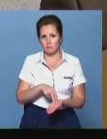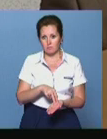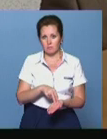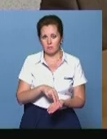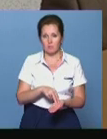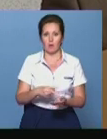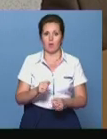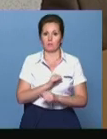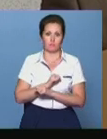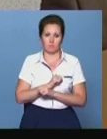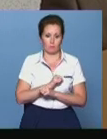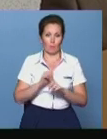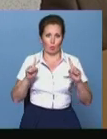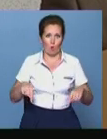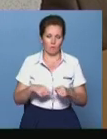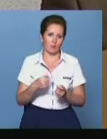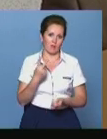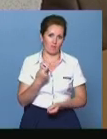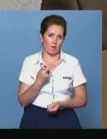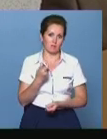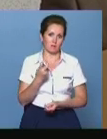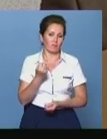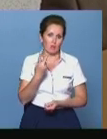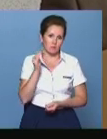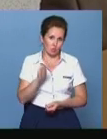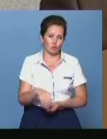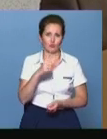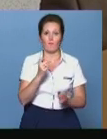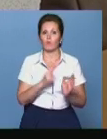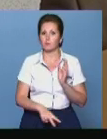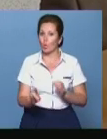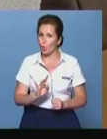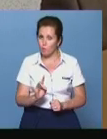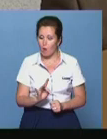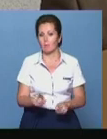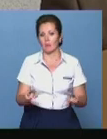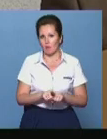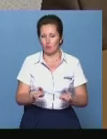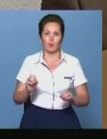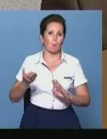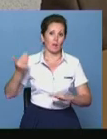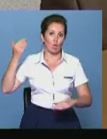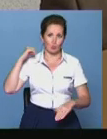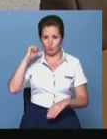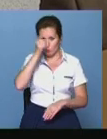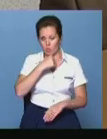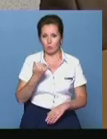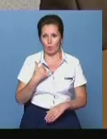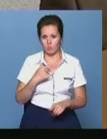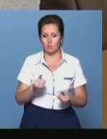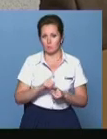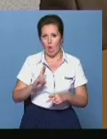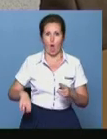средняя стоимость путевки у нас составила 12 180 рублей. Также, как и в предыдущий год, у нас запланирована